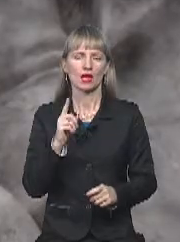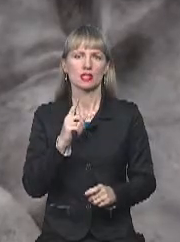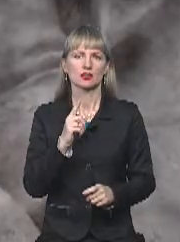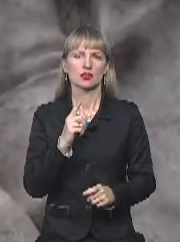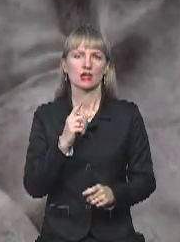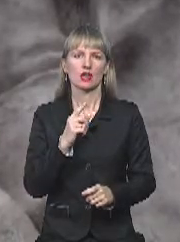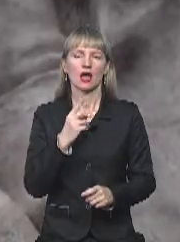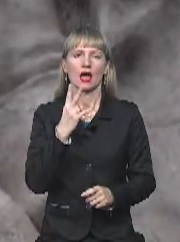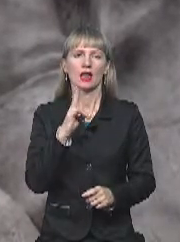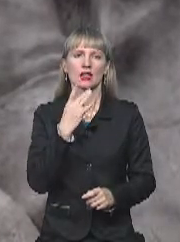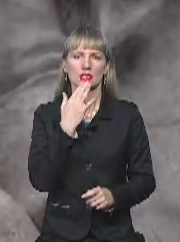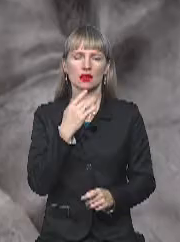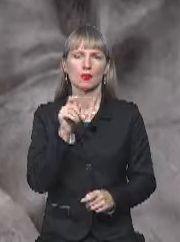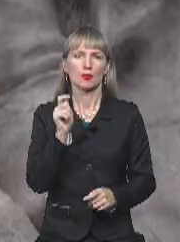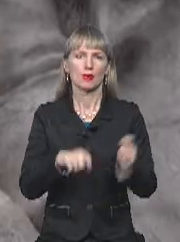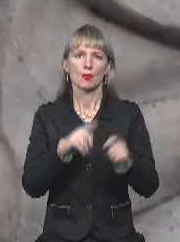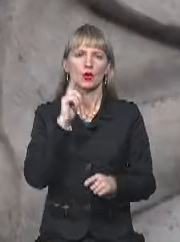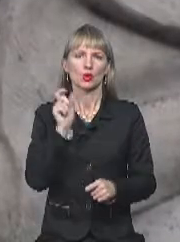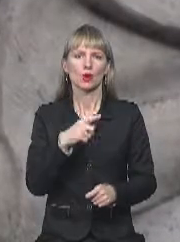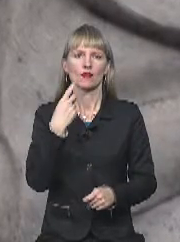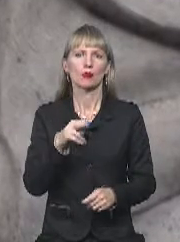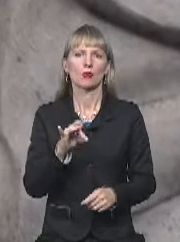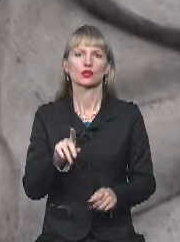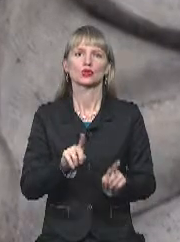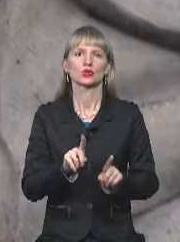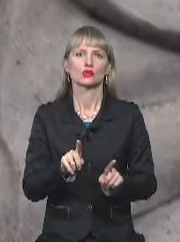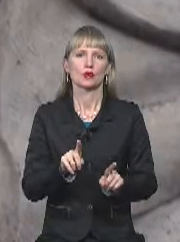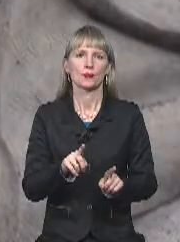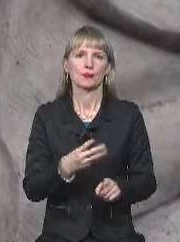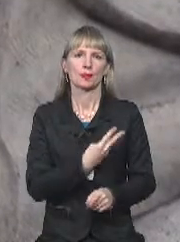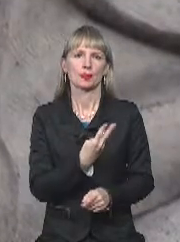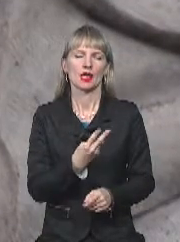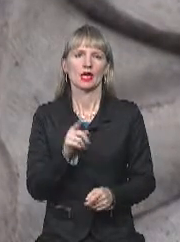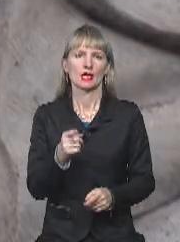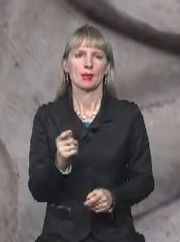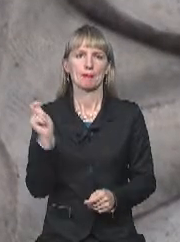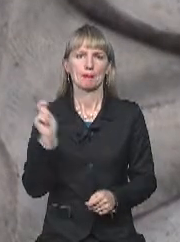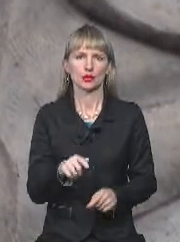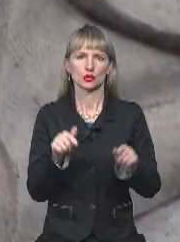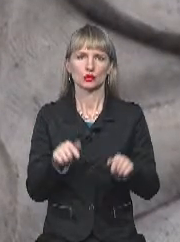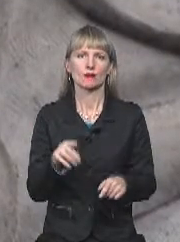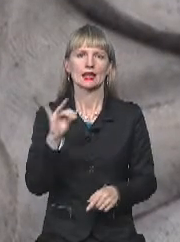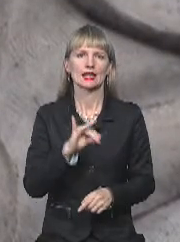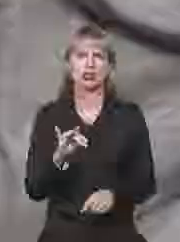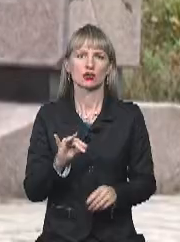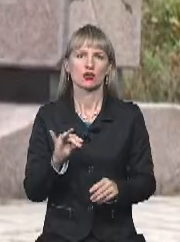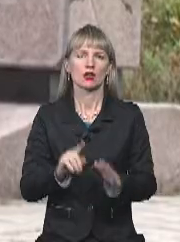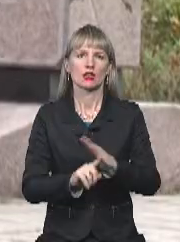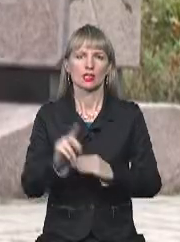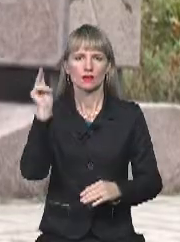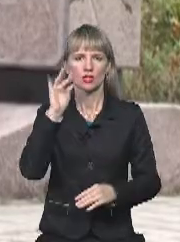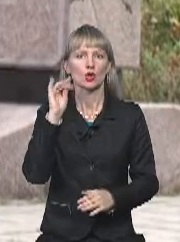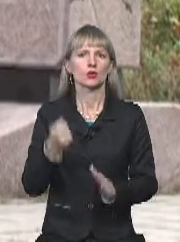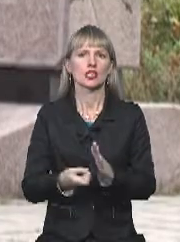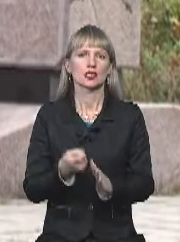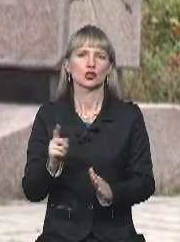Приїхали молоді люди, і вони говорили про те, що саме спонукало їх приїхати. Вони історію стали вивчати і